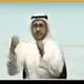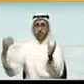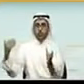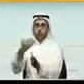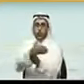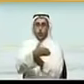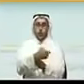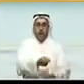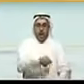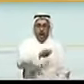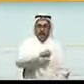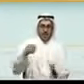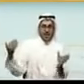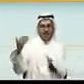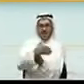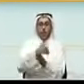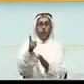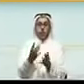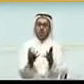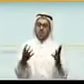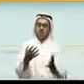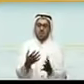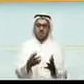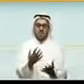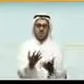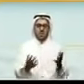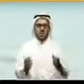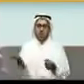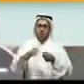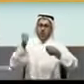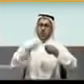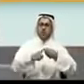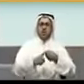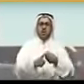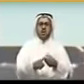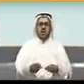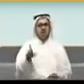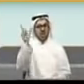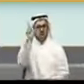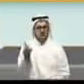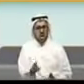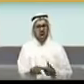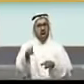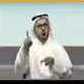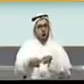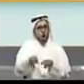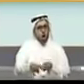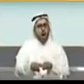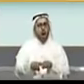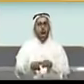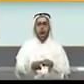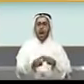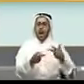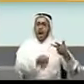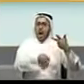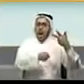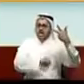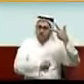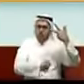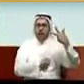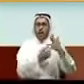عدد الوافدين لإسبانيا مقارنة بمن يصلون لإيطاليا واليونان مع رفض الحكومة الشعبوية في روما استقبال